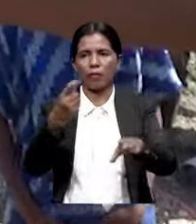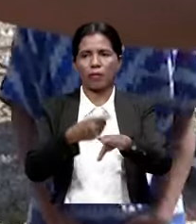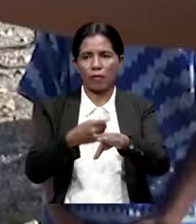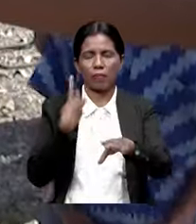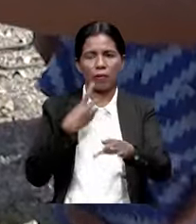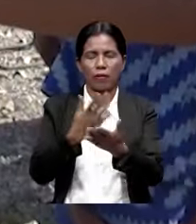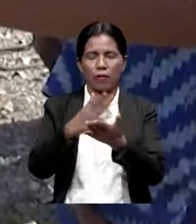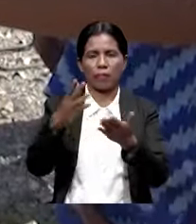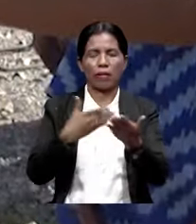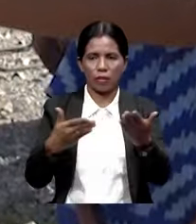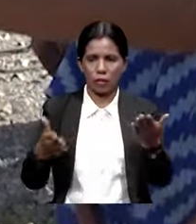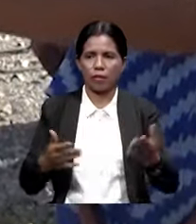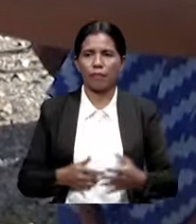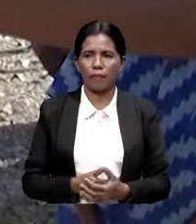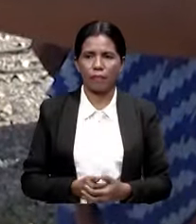kam nessa samba.